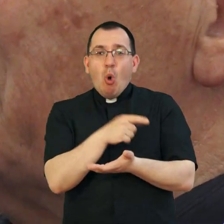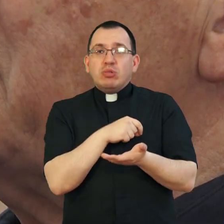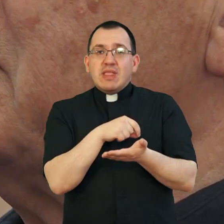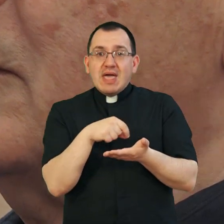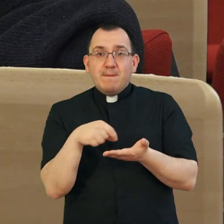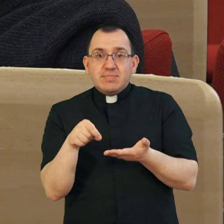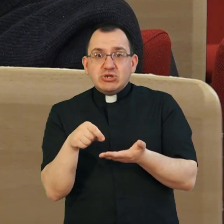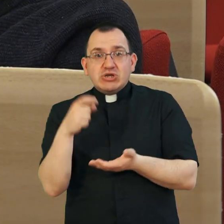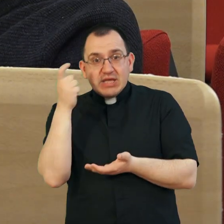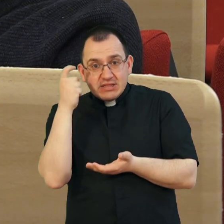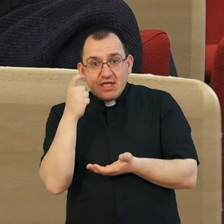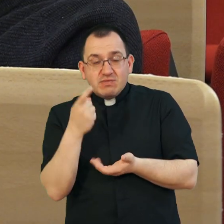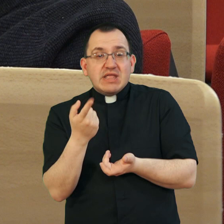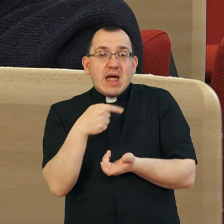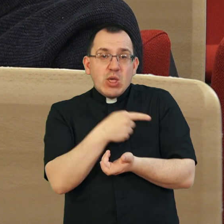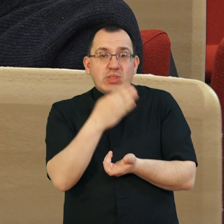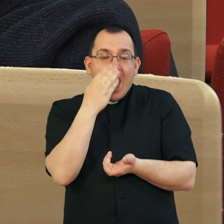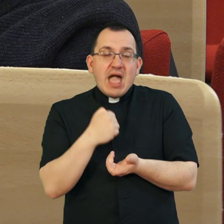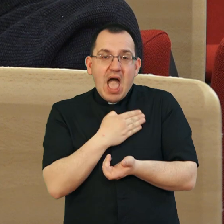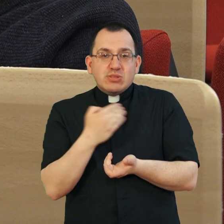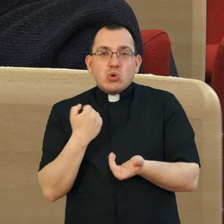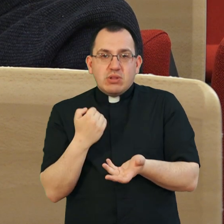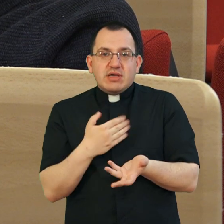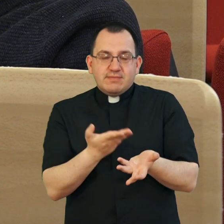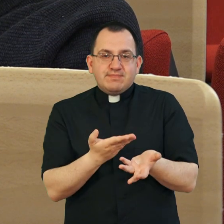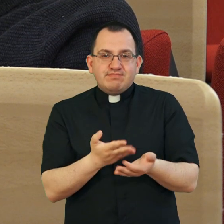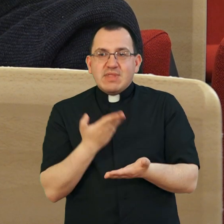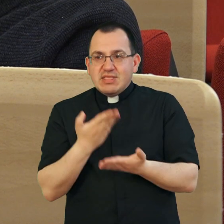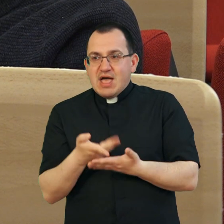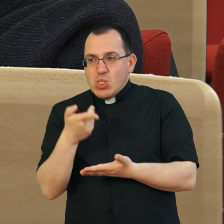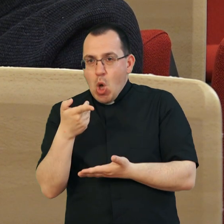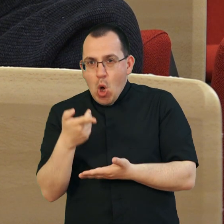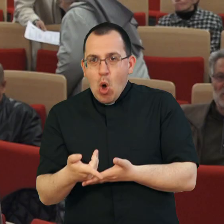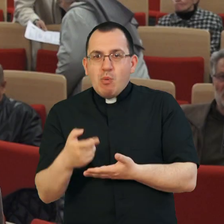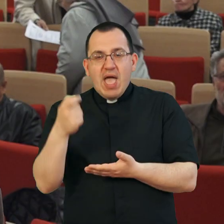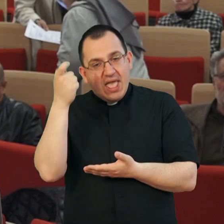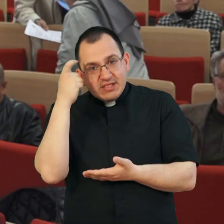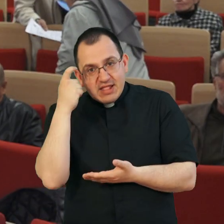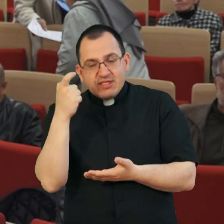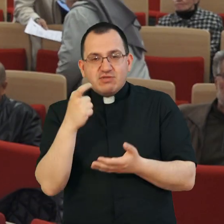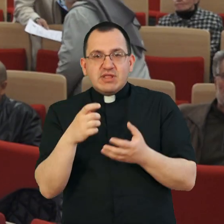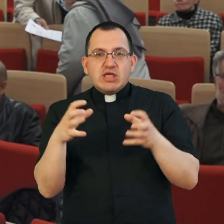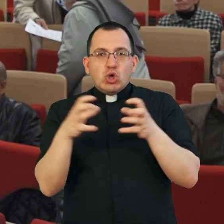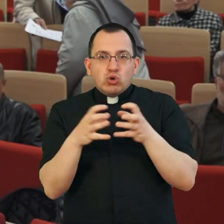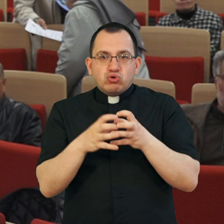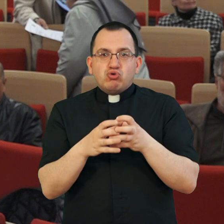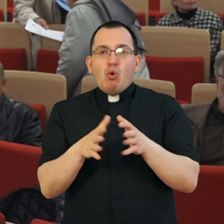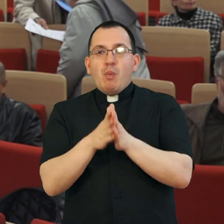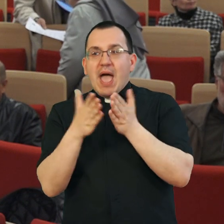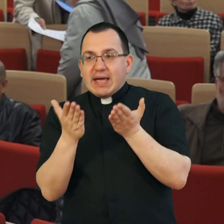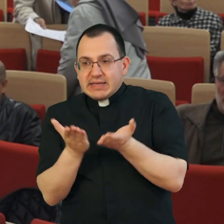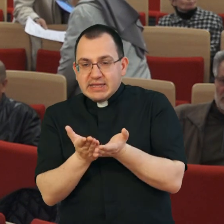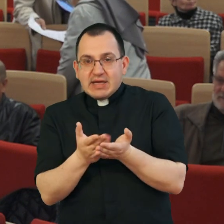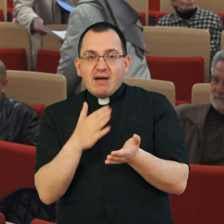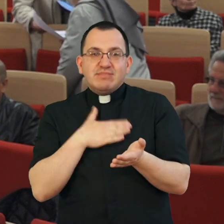odnosno znanstvenik katoličke orijentacije. Tako da ovaj znanstveni skup i ovaj znanstveni zbornik vraćaju